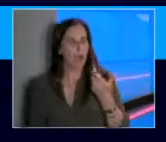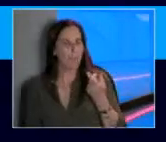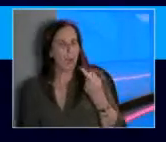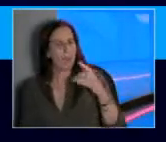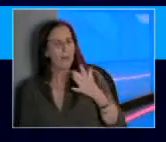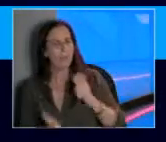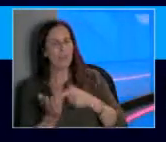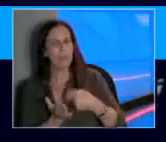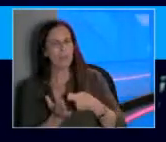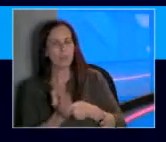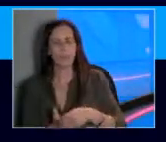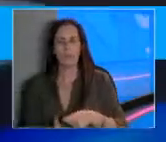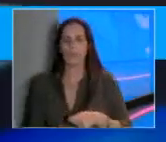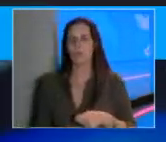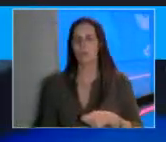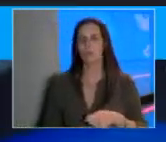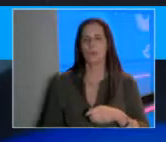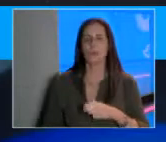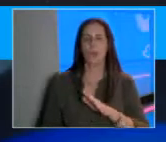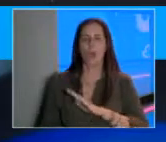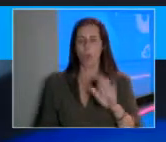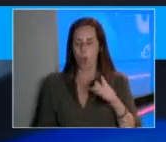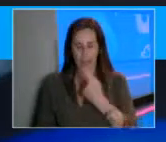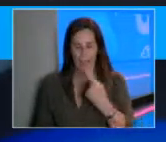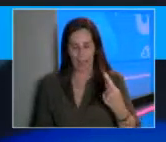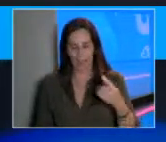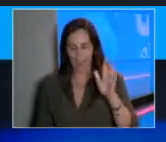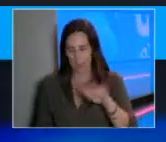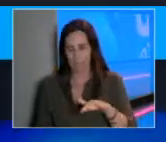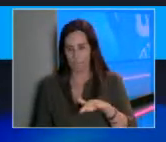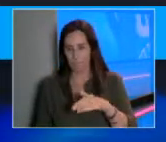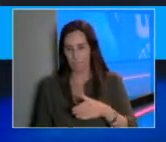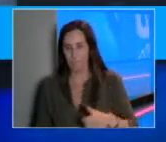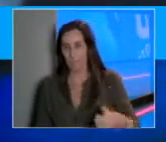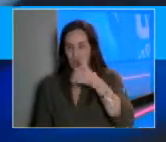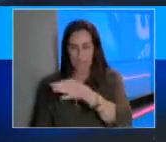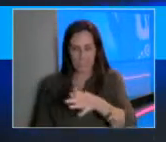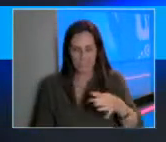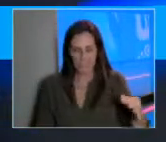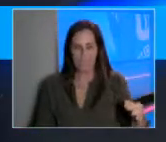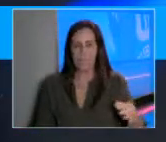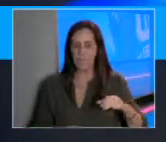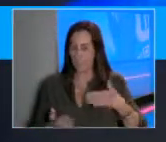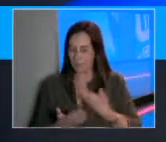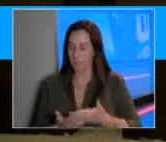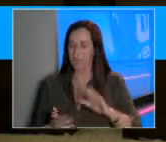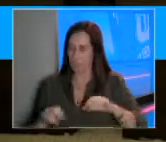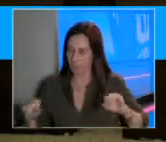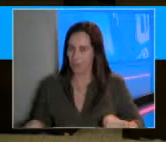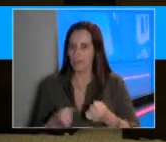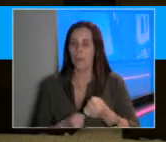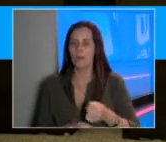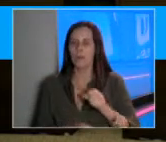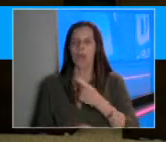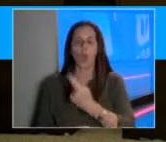עורך הדין חקלאי, שאתם דורשים? אז אני אומר כך, כל תובע, גם מקרב ראשי המטות, הפעילים והמתנדבים, וגם מקרב